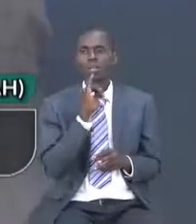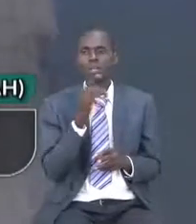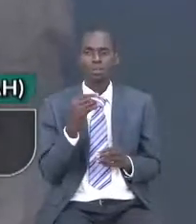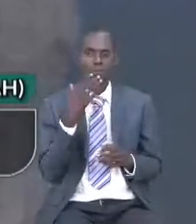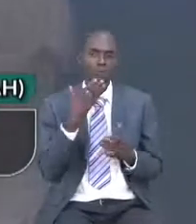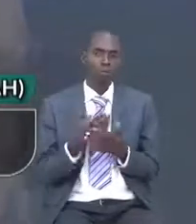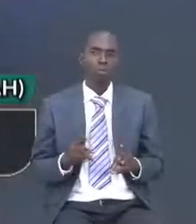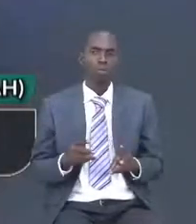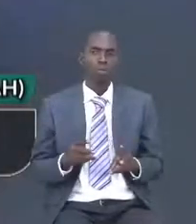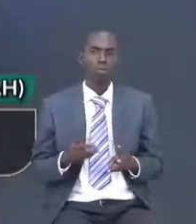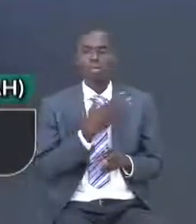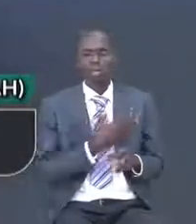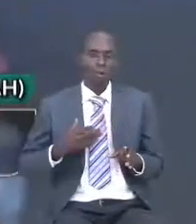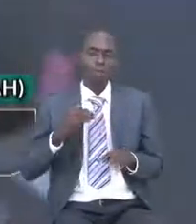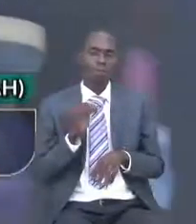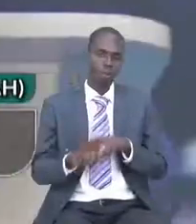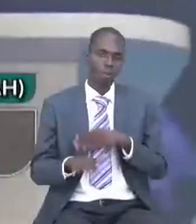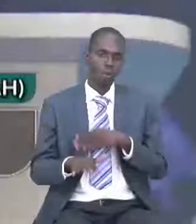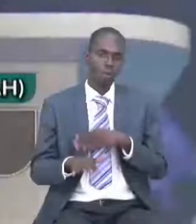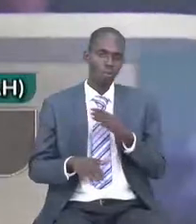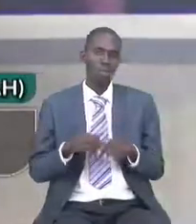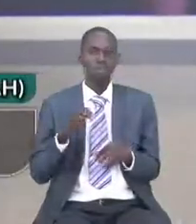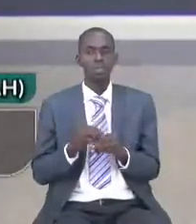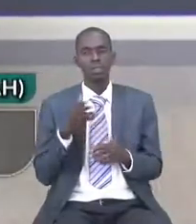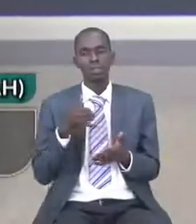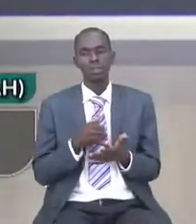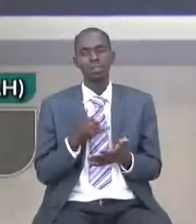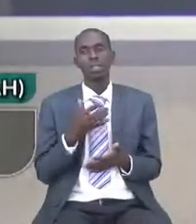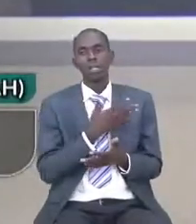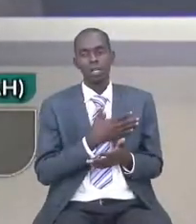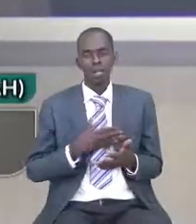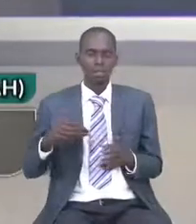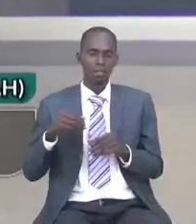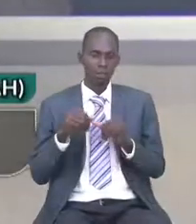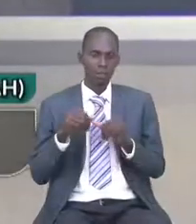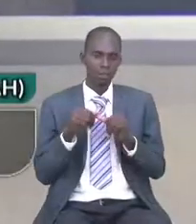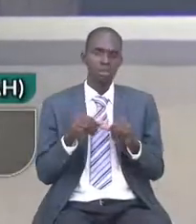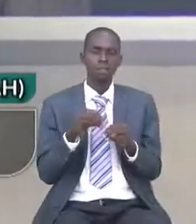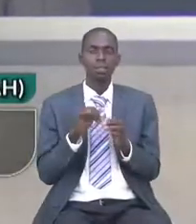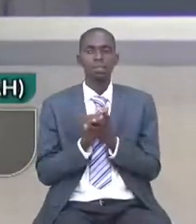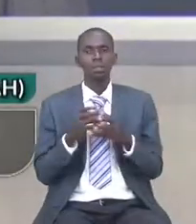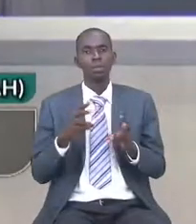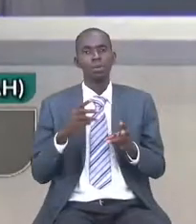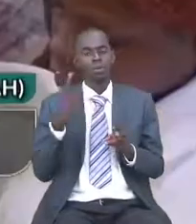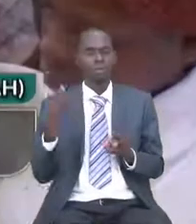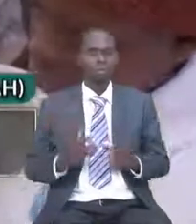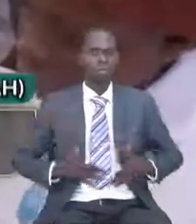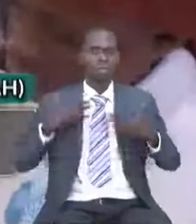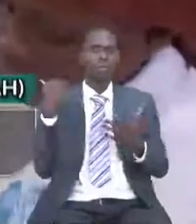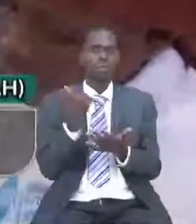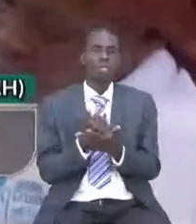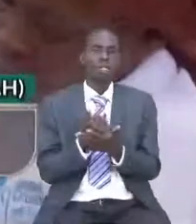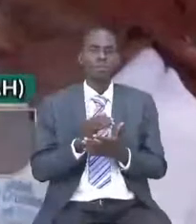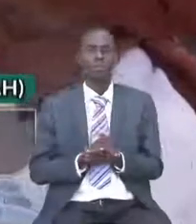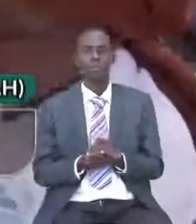les anciens sentiers, les anciennes voies, les anciens chemins. Regardez et demandez quels sont les anciens sentiers, quelle est la bonne voie. Marchez-y et vous trouverez